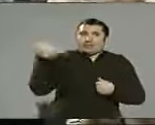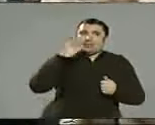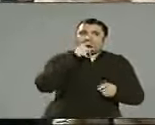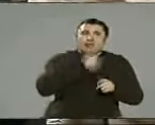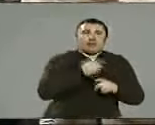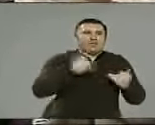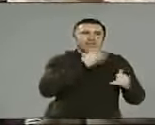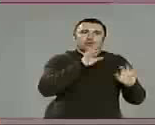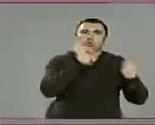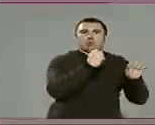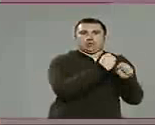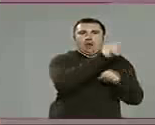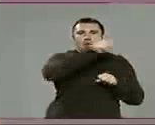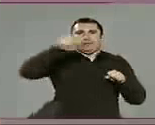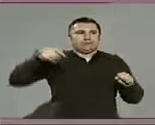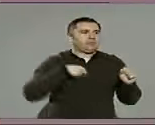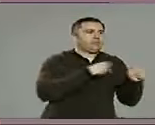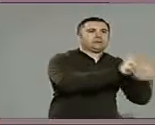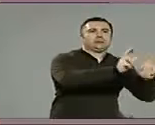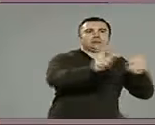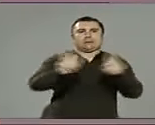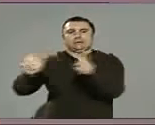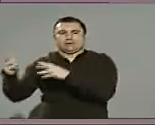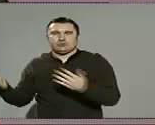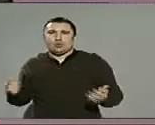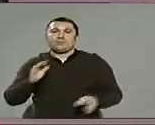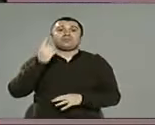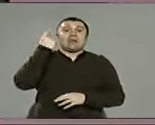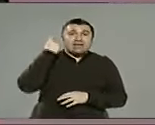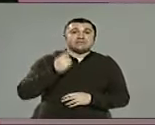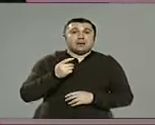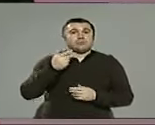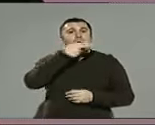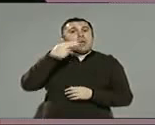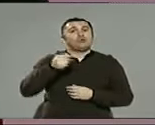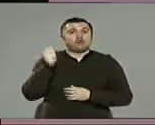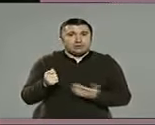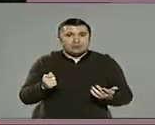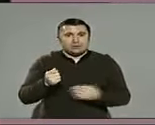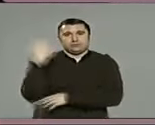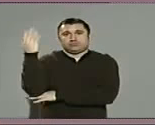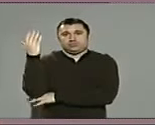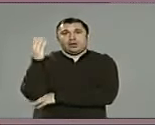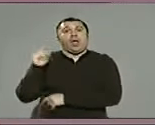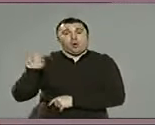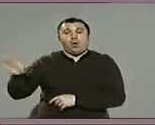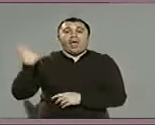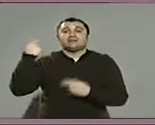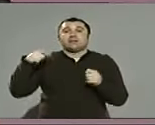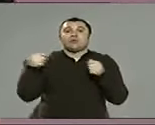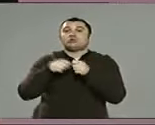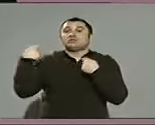Gestern hat ja Helmut Schmidt gesprochen, der hat auch schwere Zeiten durchlebt als Kanzler. Aber ich sage euch,